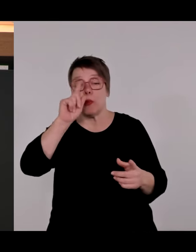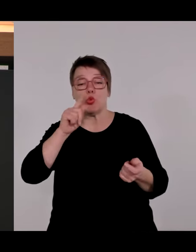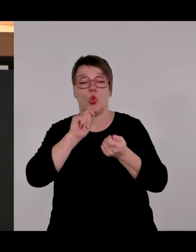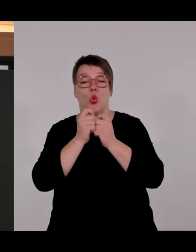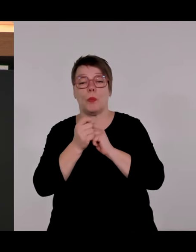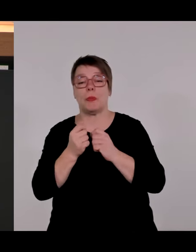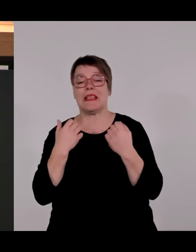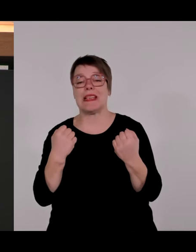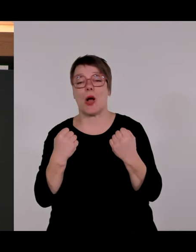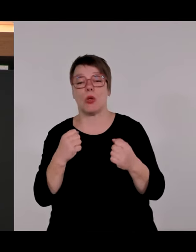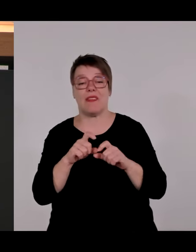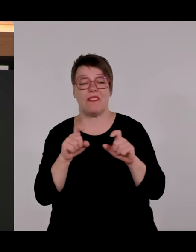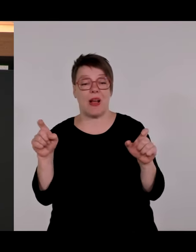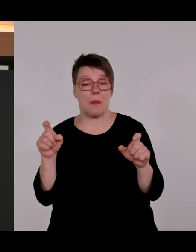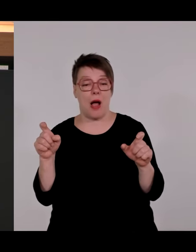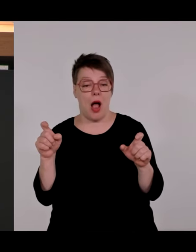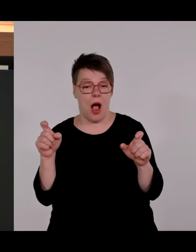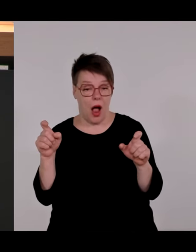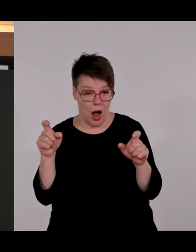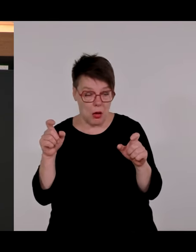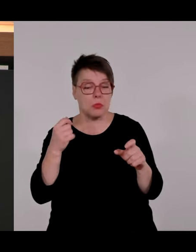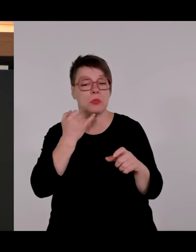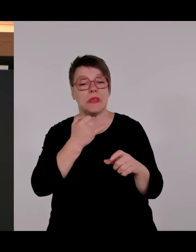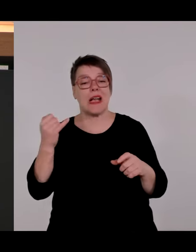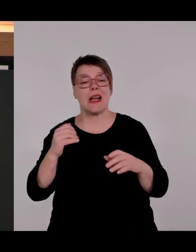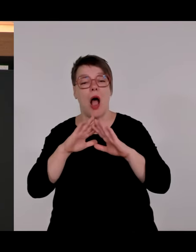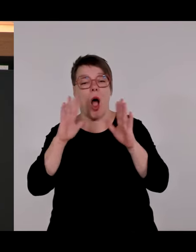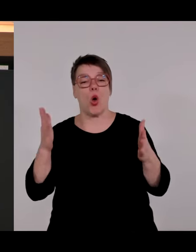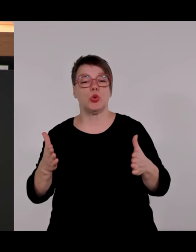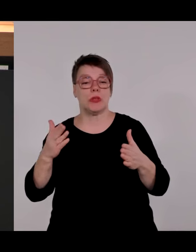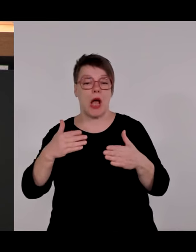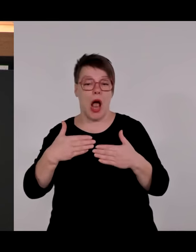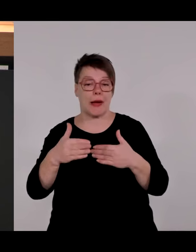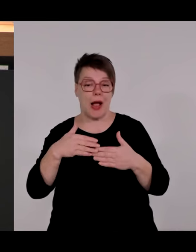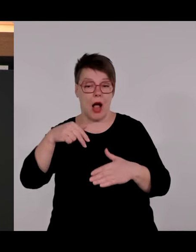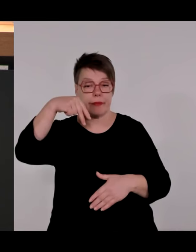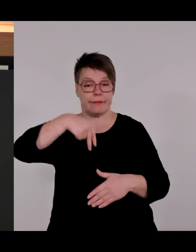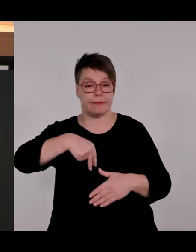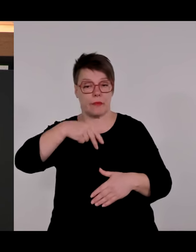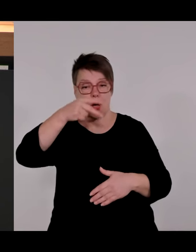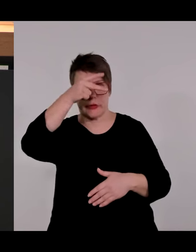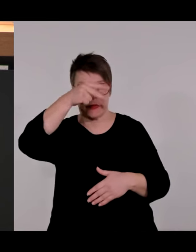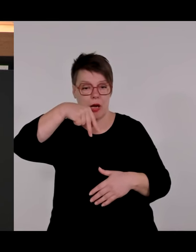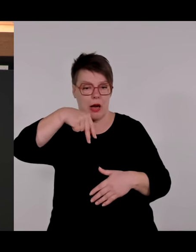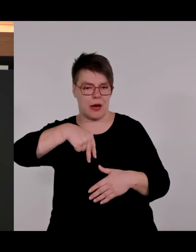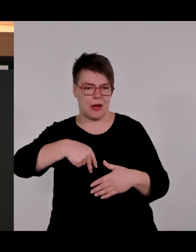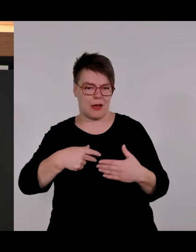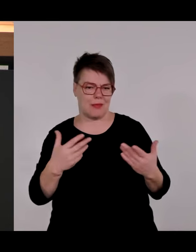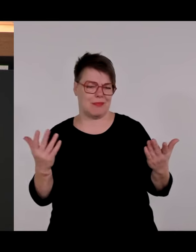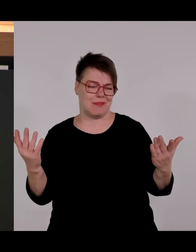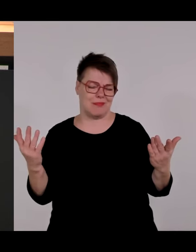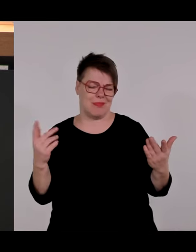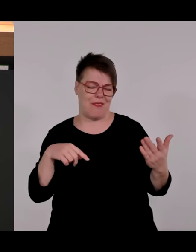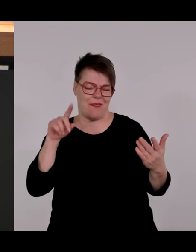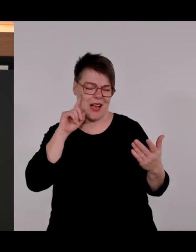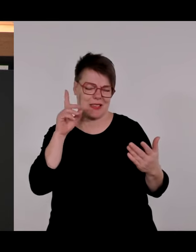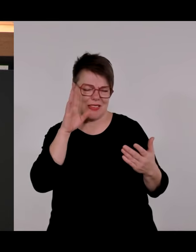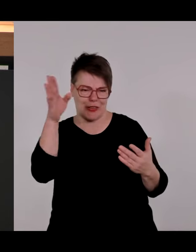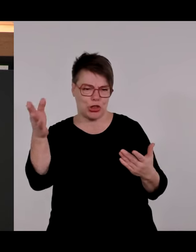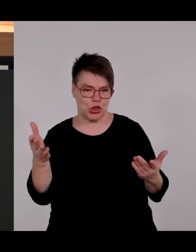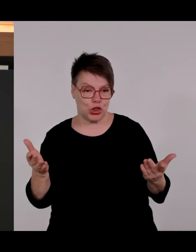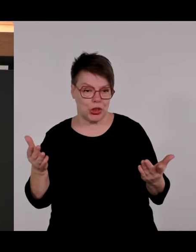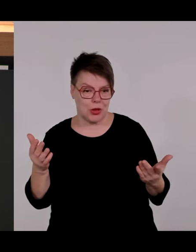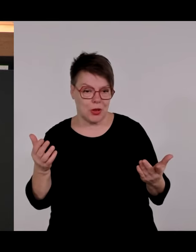denn, lieber Herr Dregger, das Katz-und-Maus-Spiel, das seit Frank Henkel gibt, ist leider bis heute